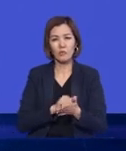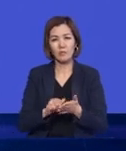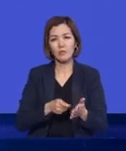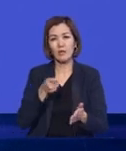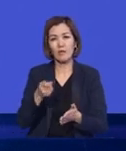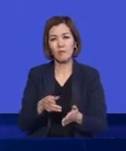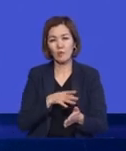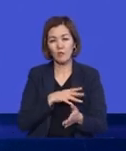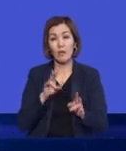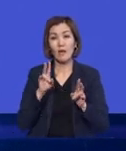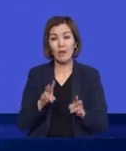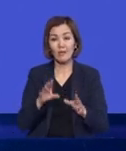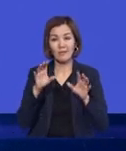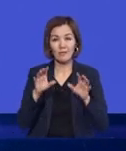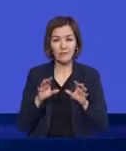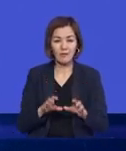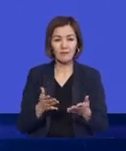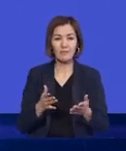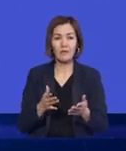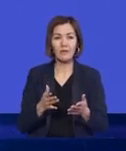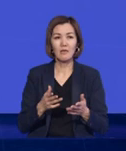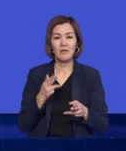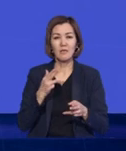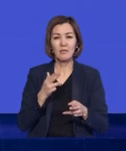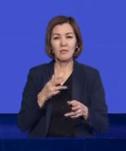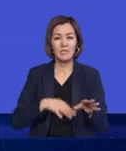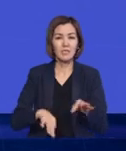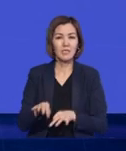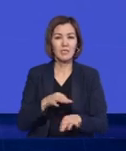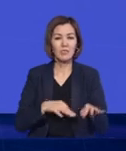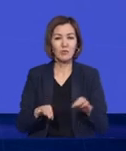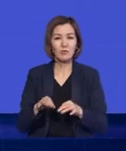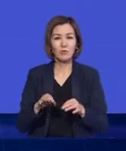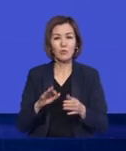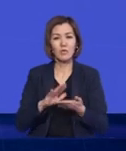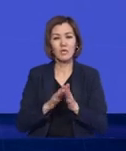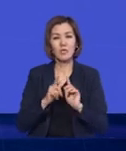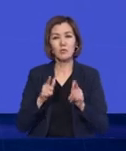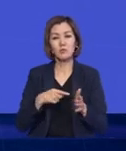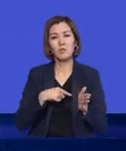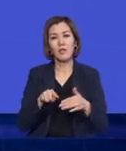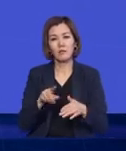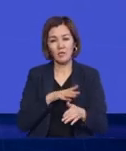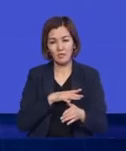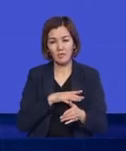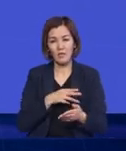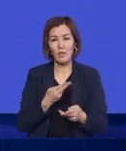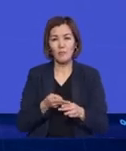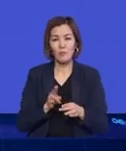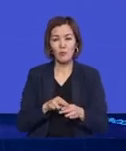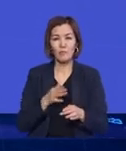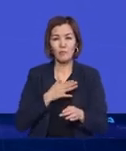болатынмын. Алайда заңды негіздерсіз эскиздік жобаны келісуден бас тартты. Бұл жөнінде